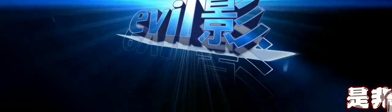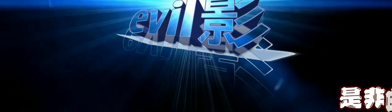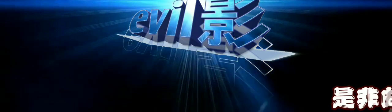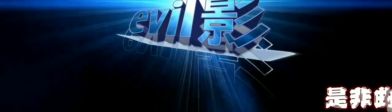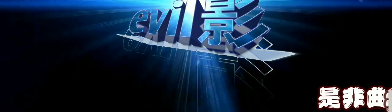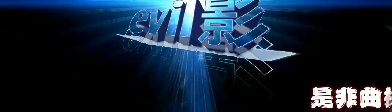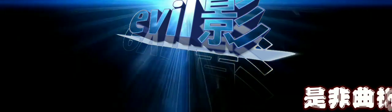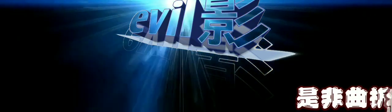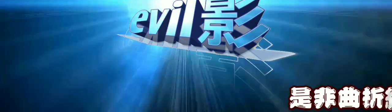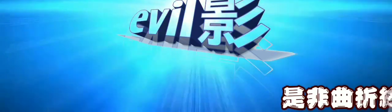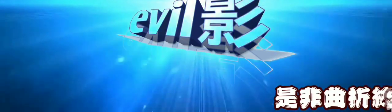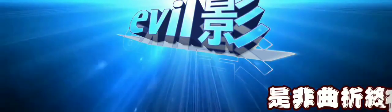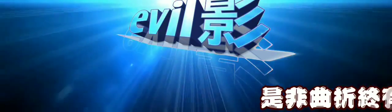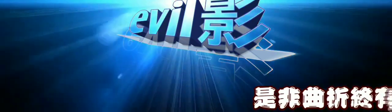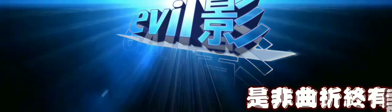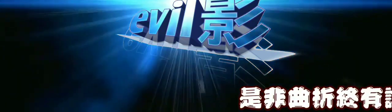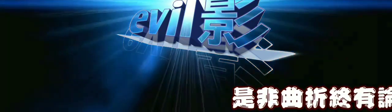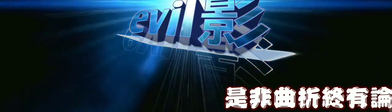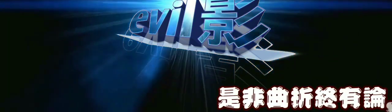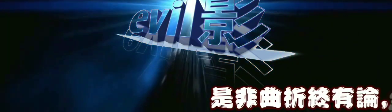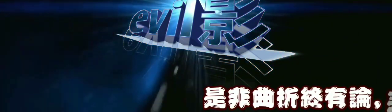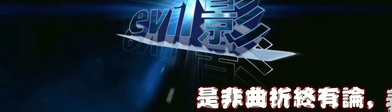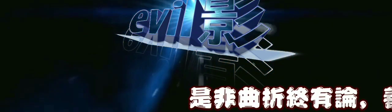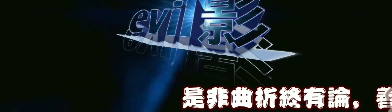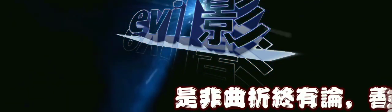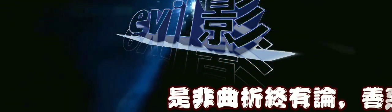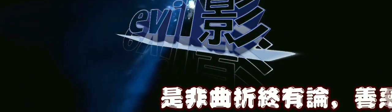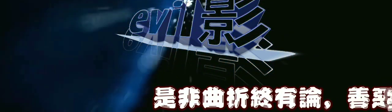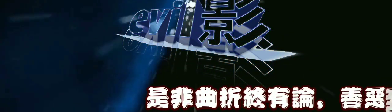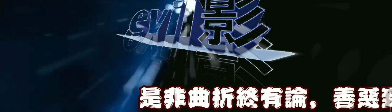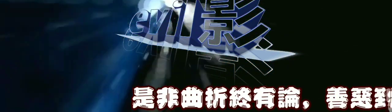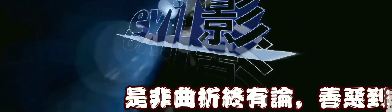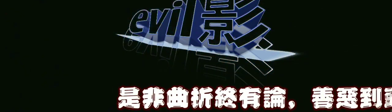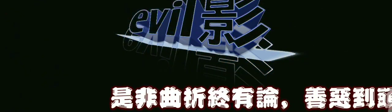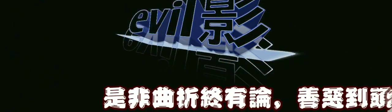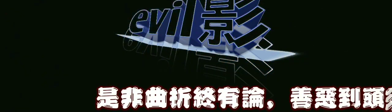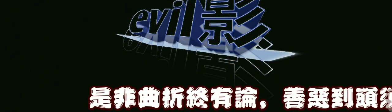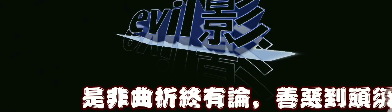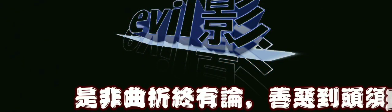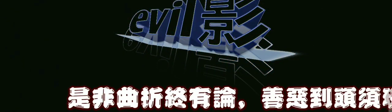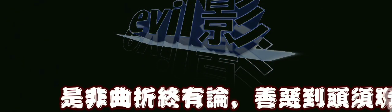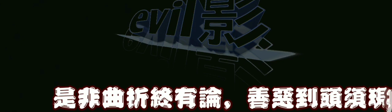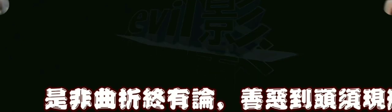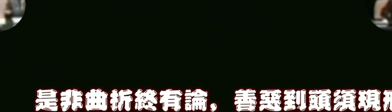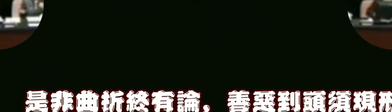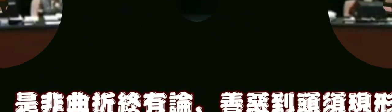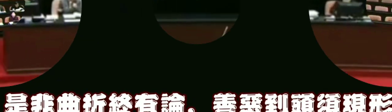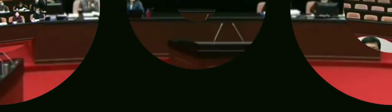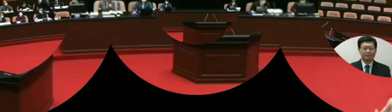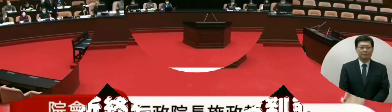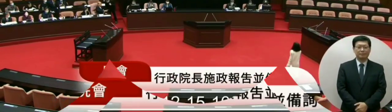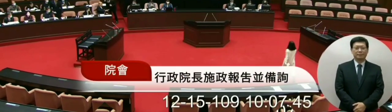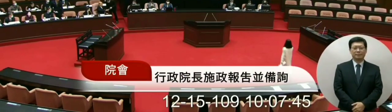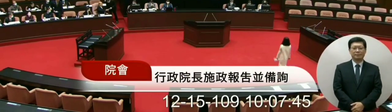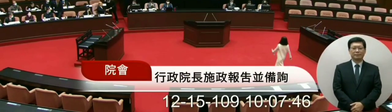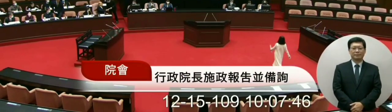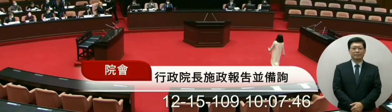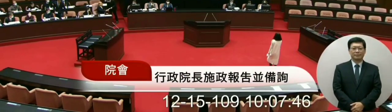喜会曲切穷有人，是路道条所信行。